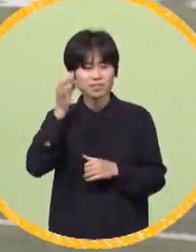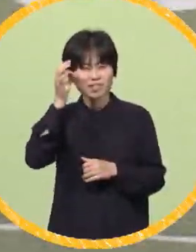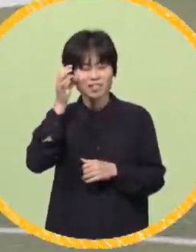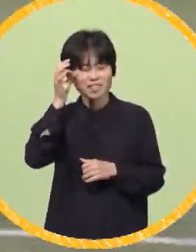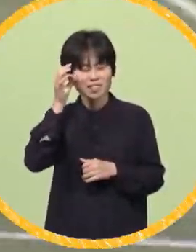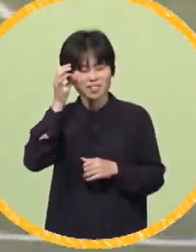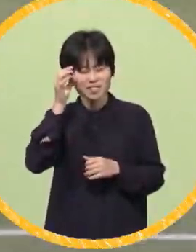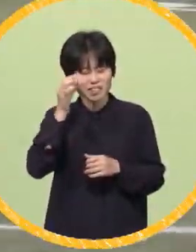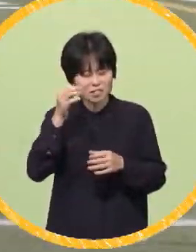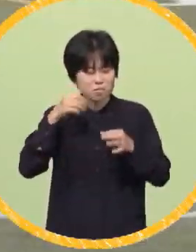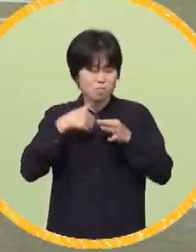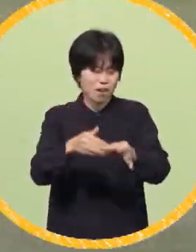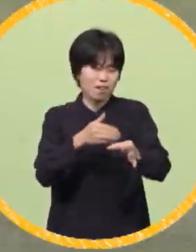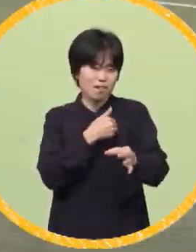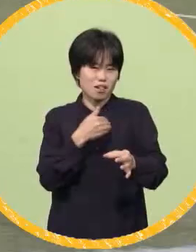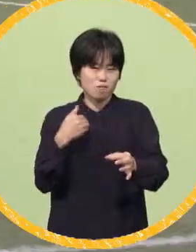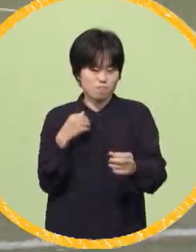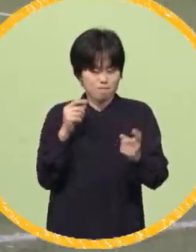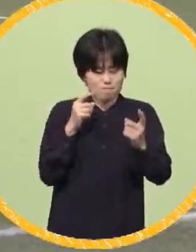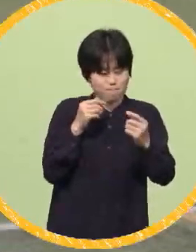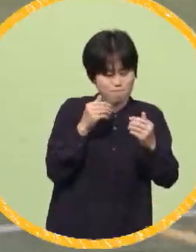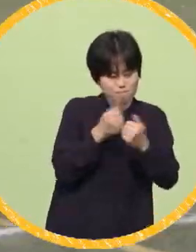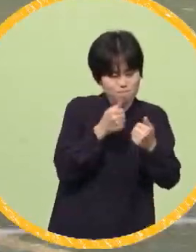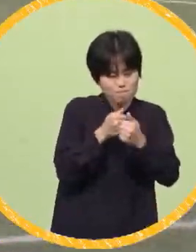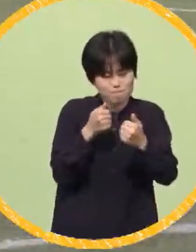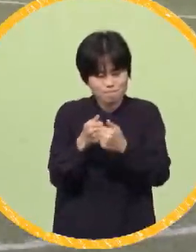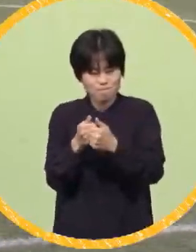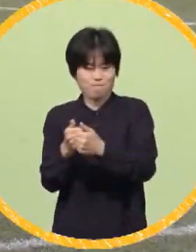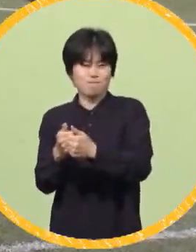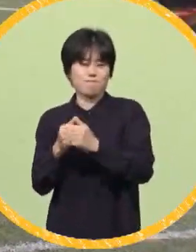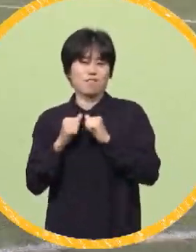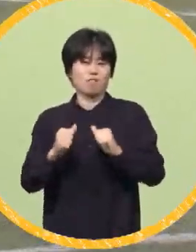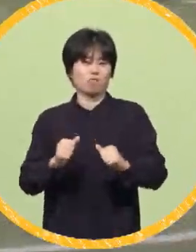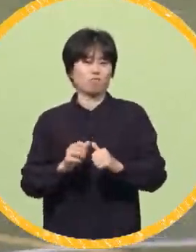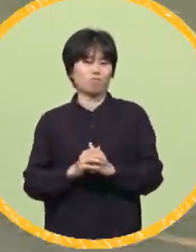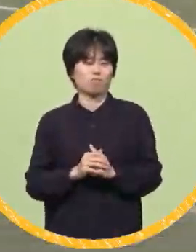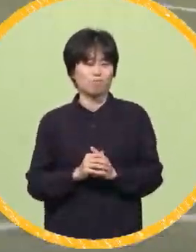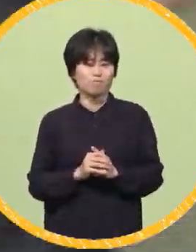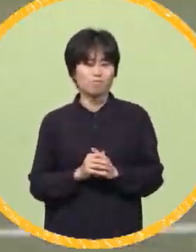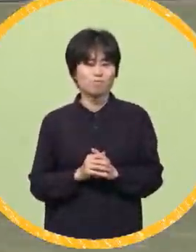で入る、 ギリギリでもぶつかってくっだあ